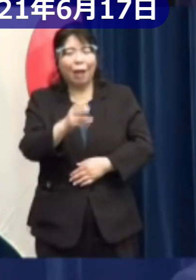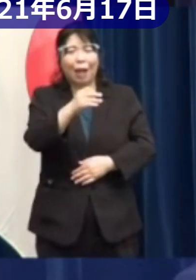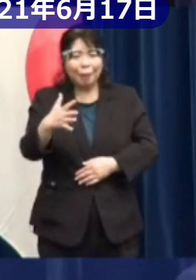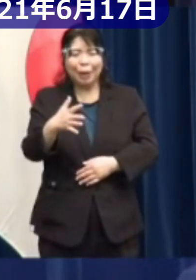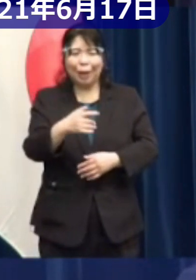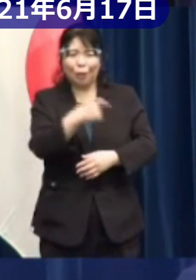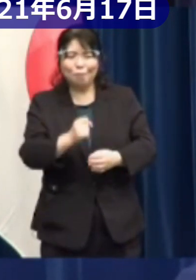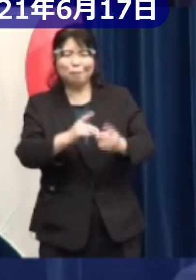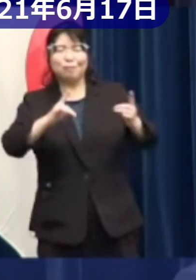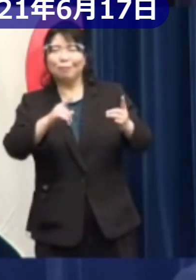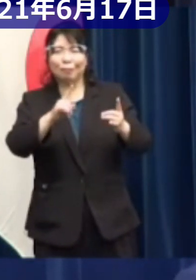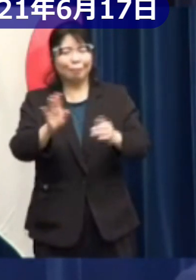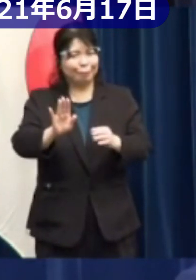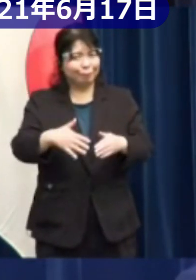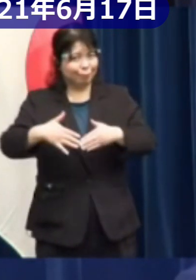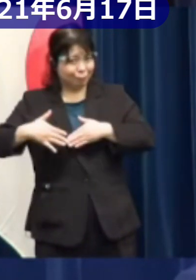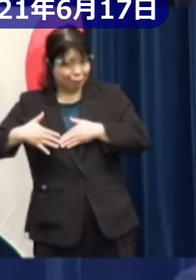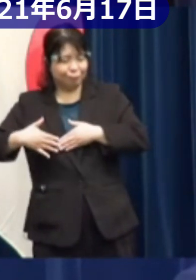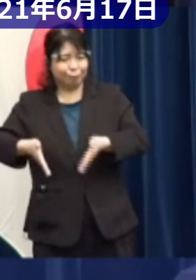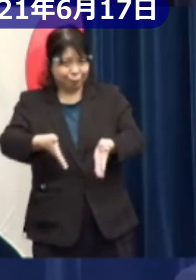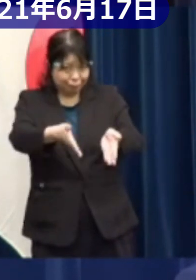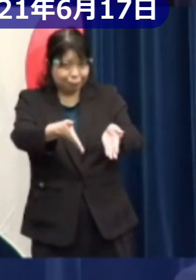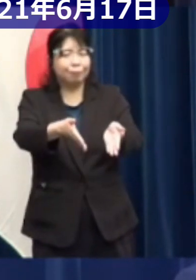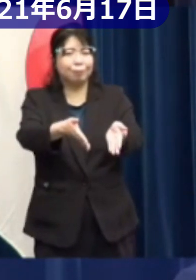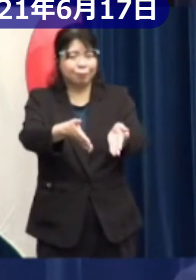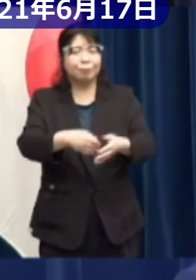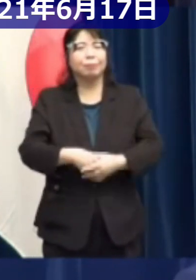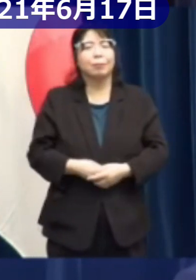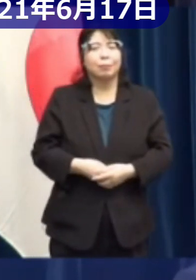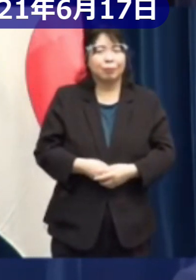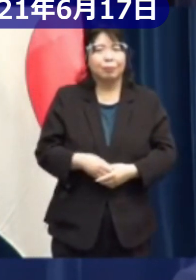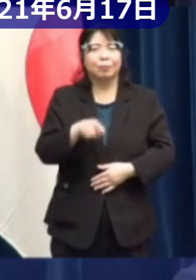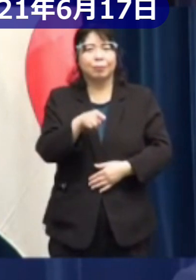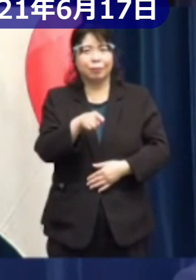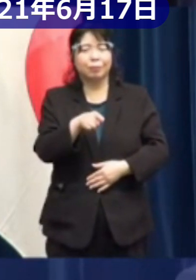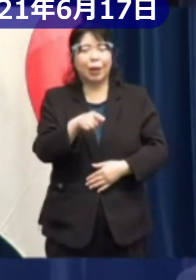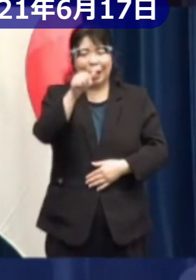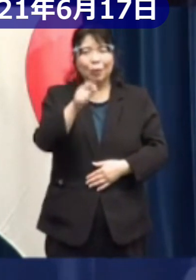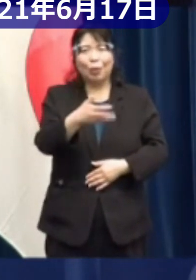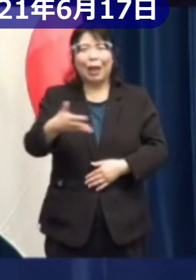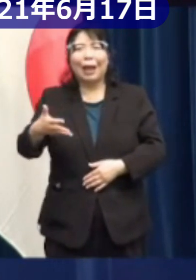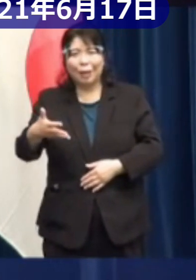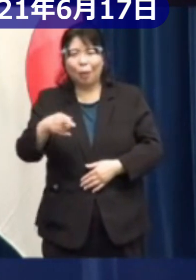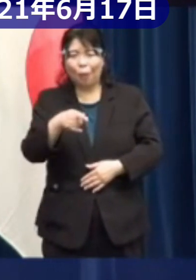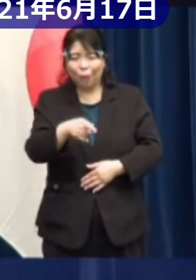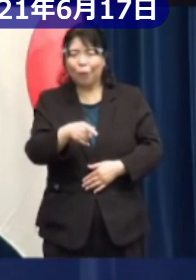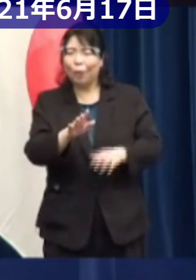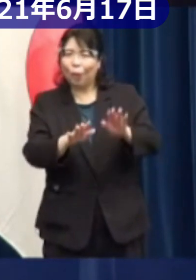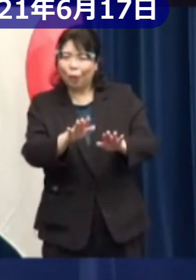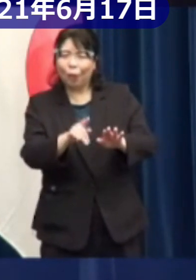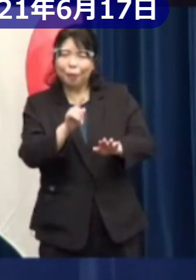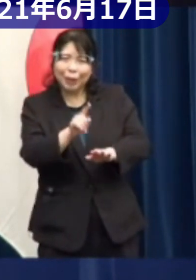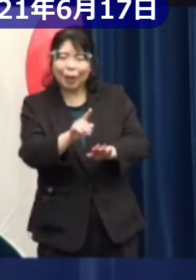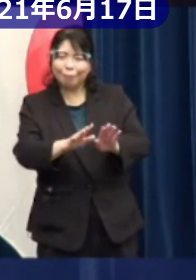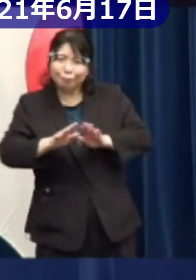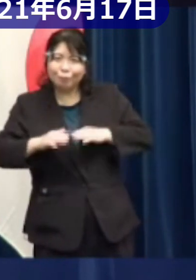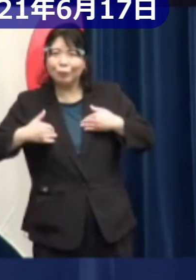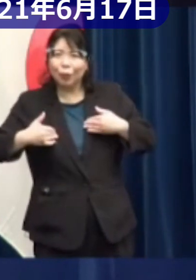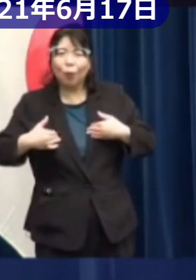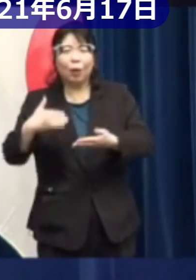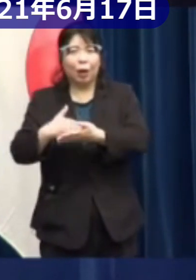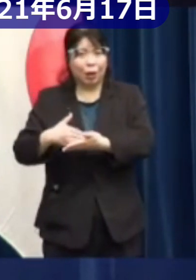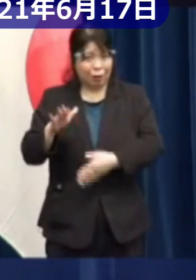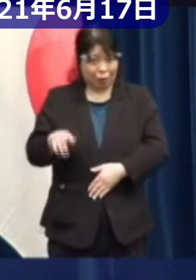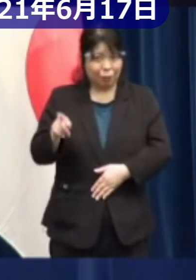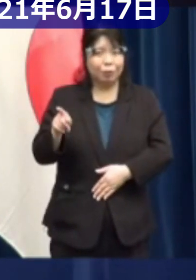した、インド太平洋を米中対決で封鎖してはならないと、このように述べたとロイターは伝えています。ちなみにこのマクロン大統領の